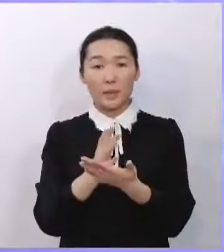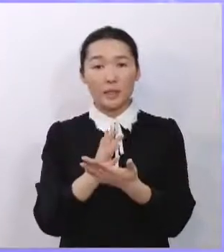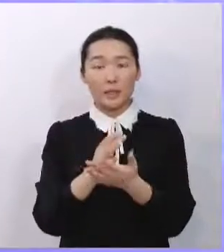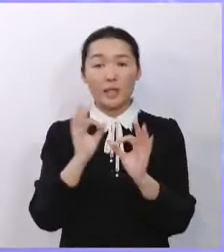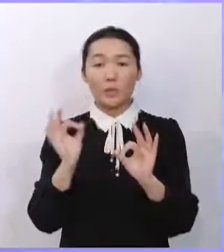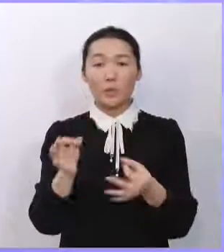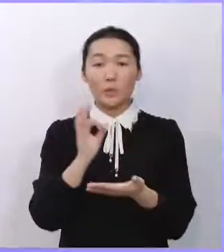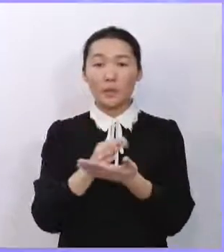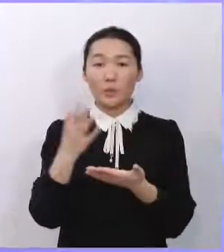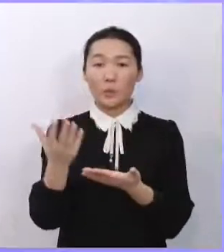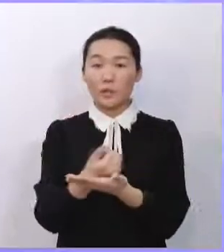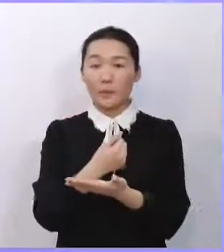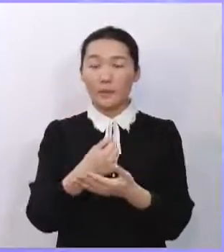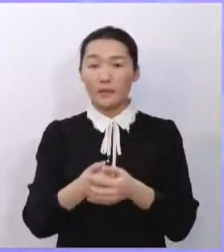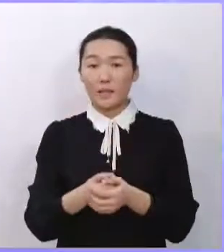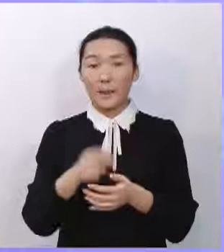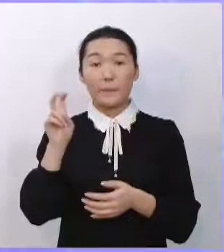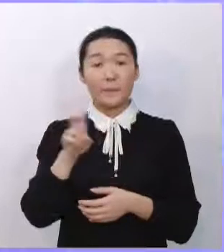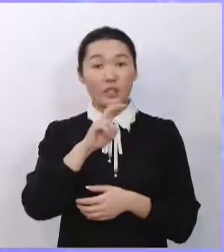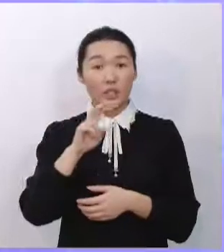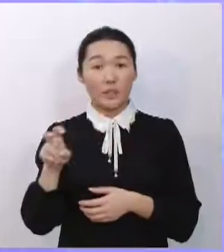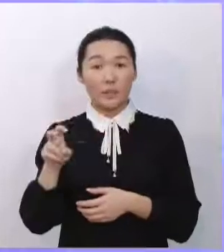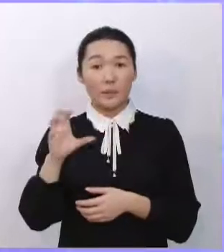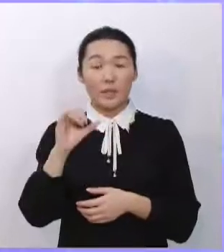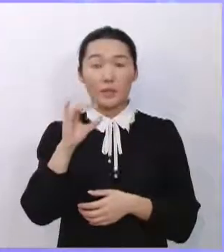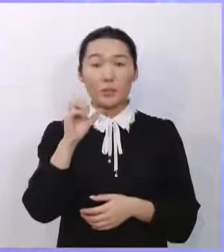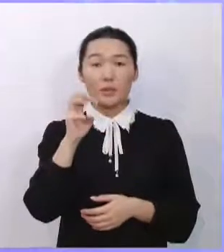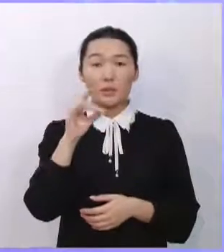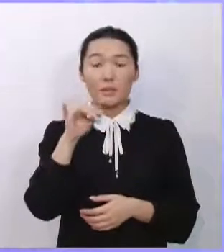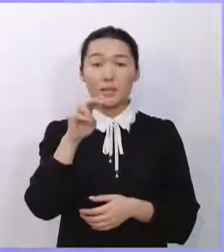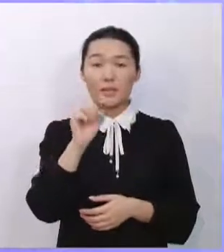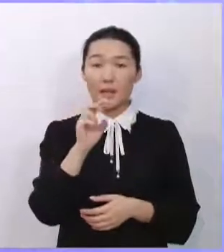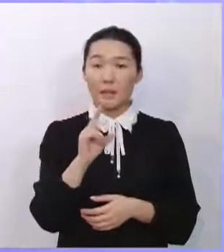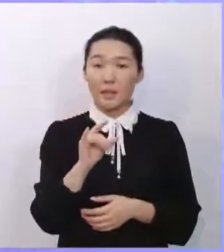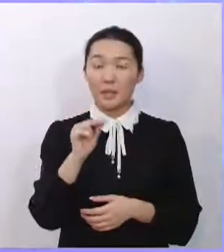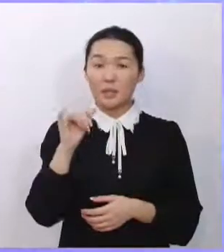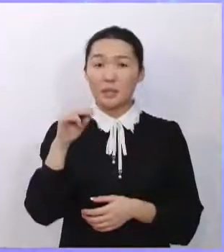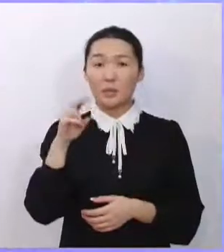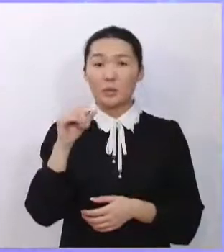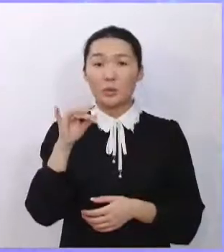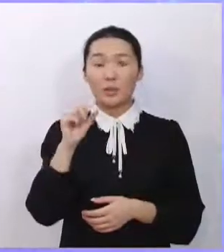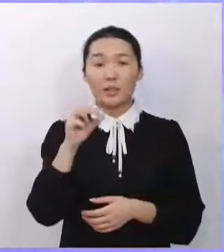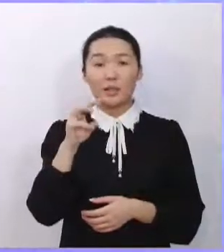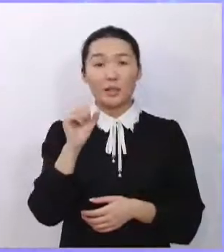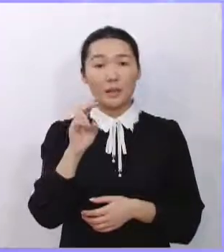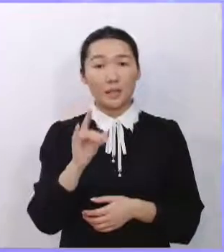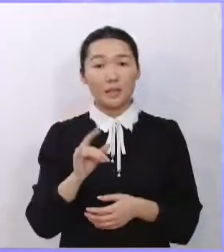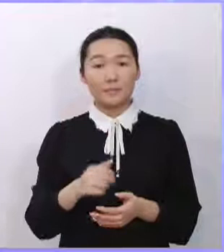Туура жообун тапкыла. Бишкектеби, суусамырдабы, чуңкурчактабы?